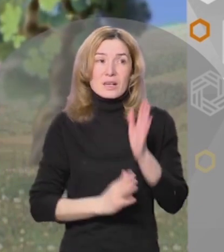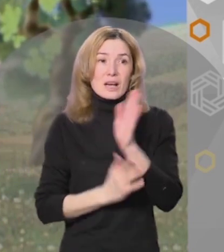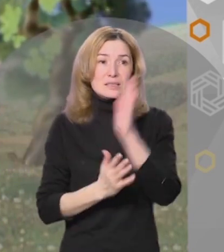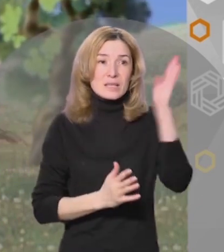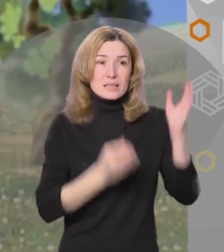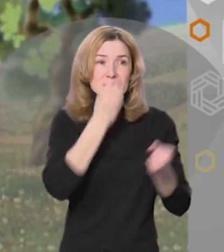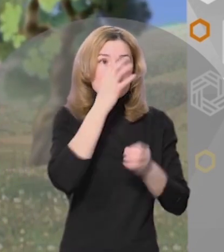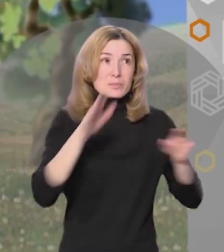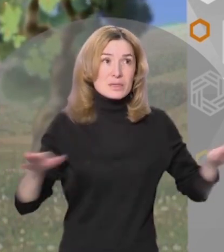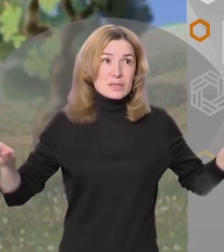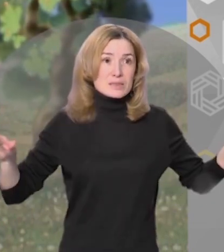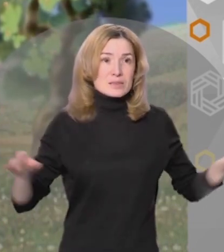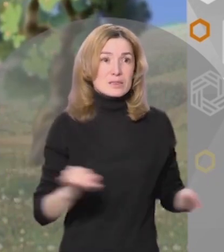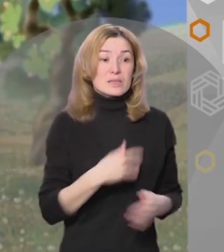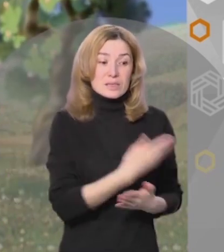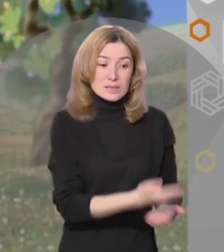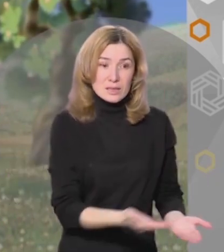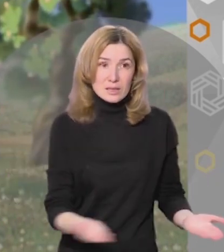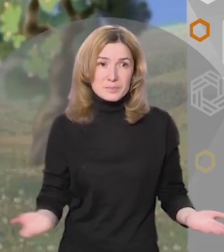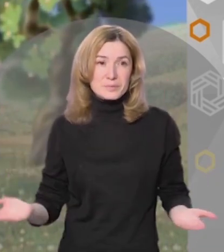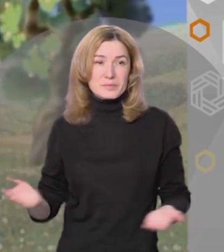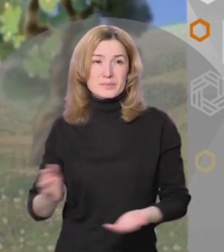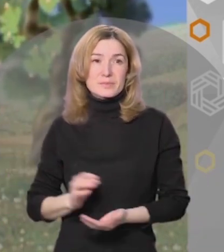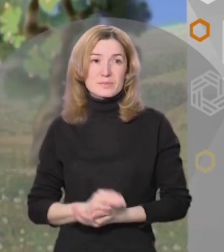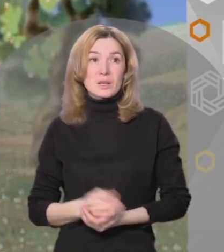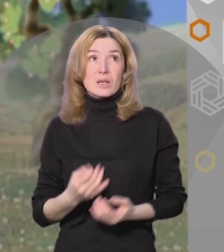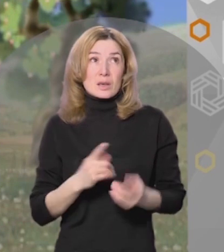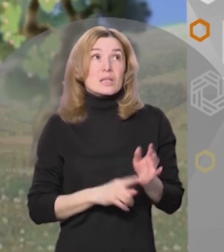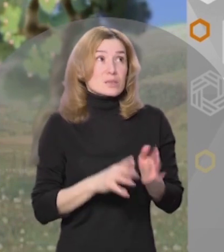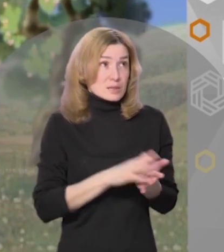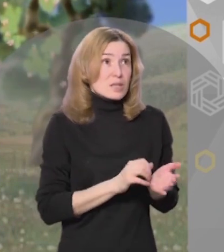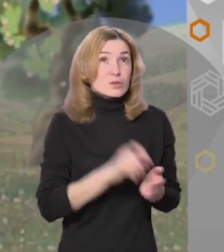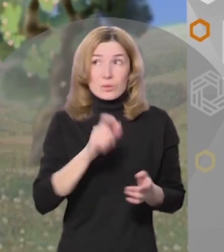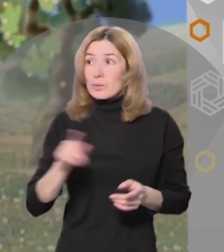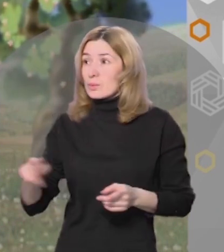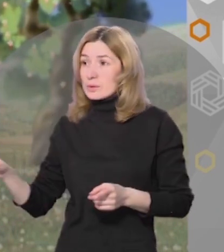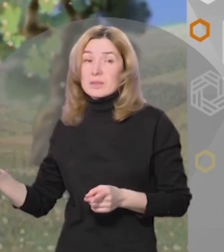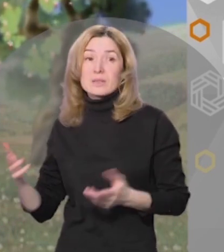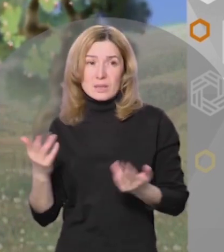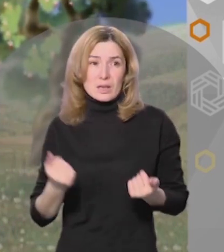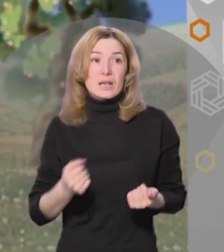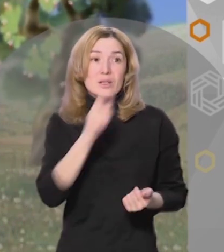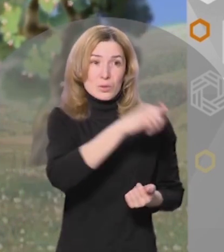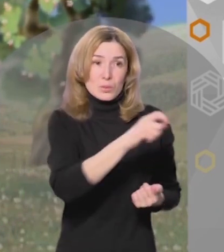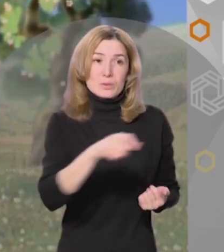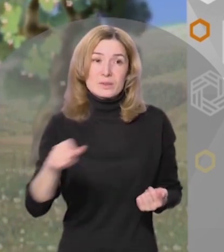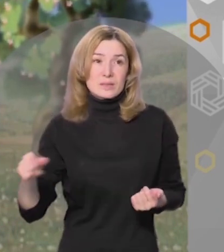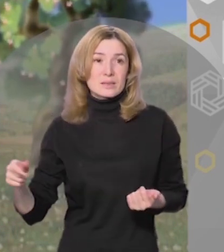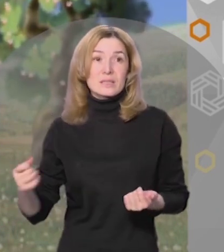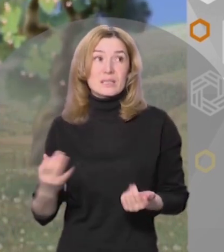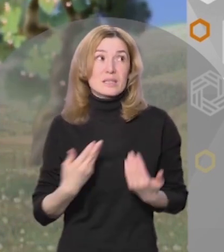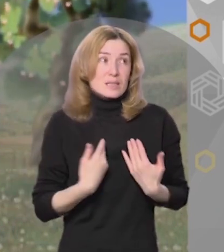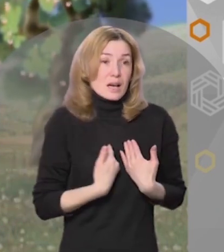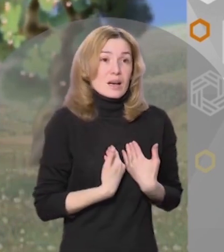растения, звери и птицы, и мы. Значит, люди? Да, люди.